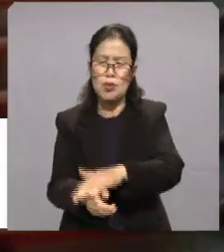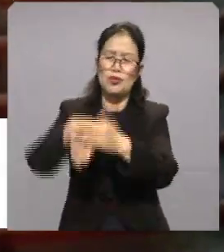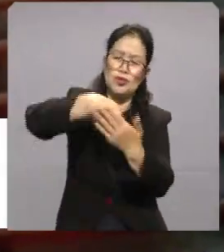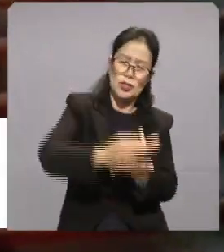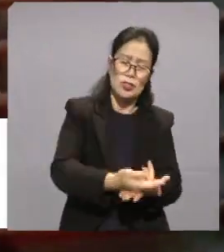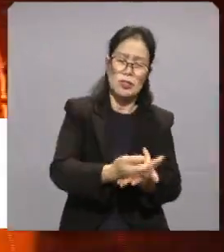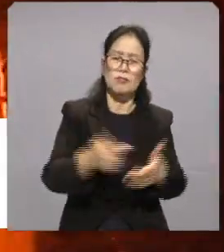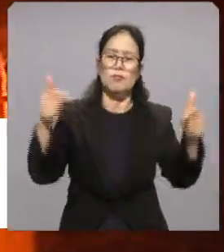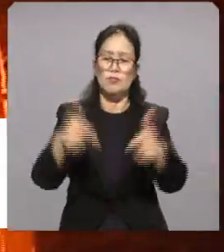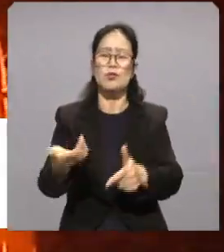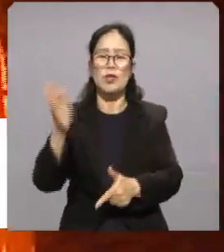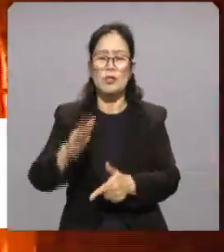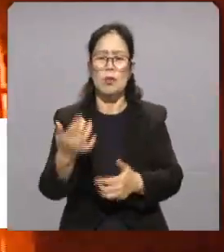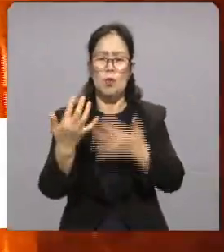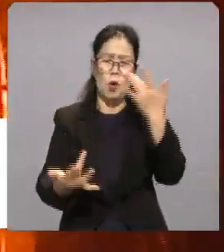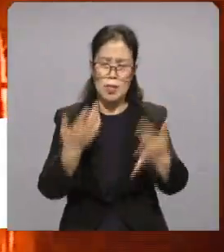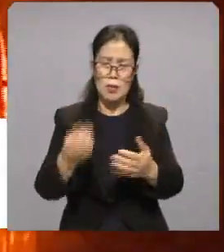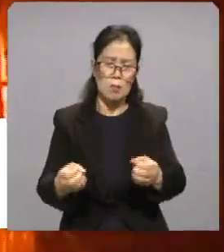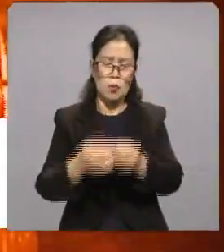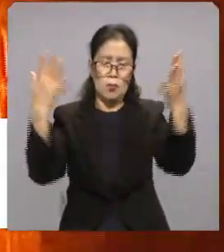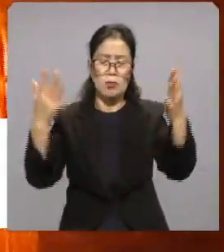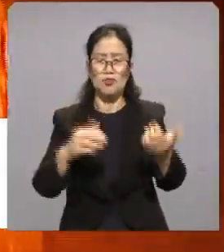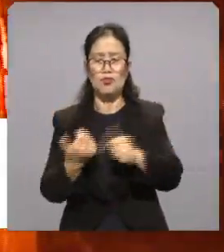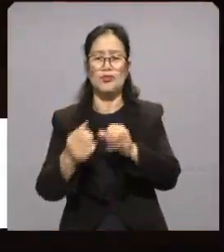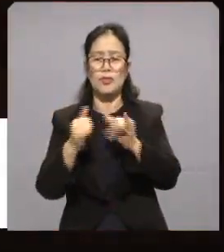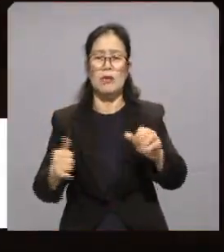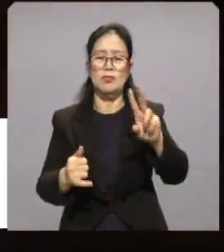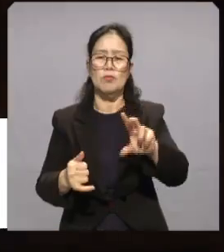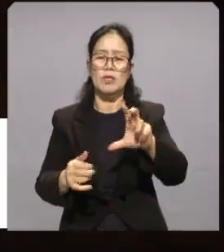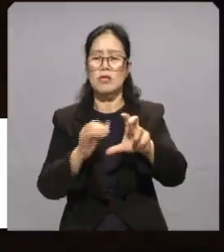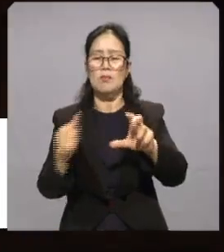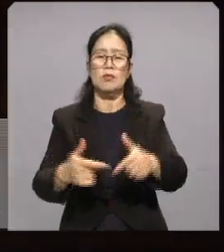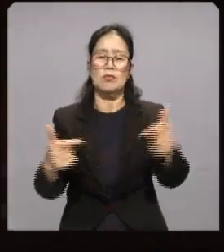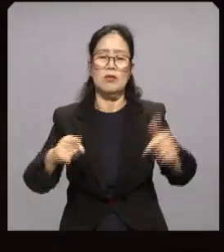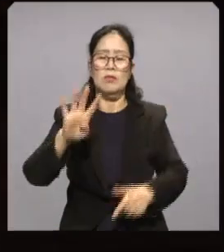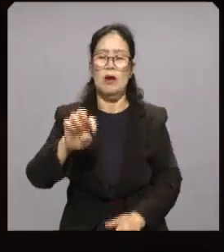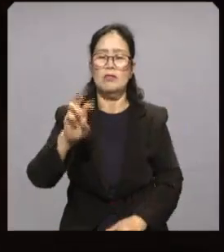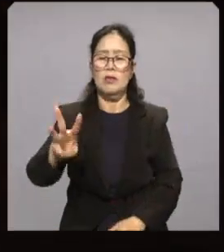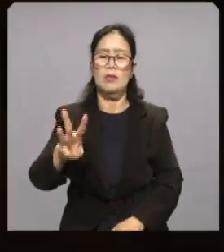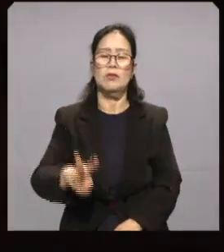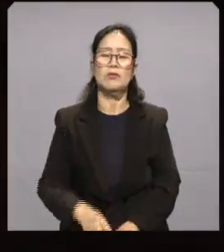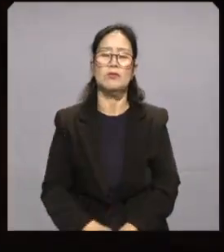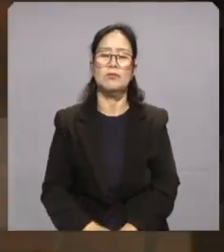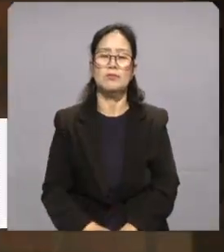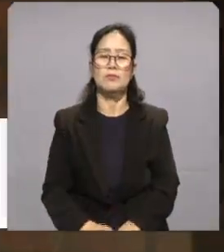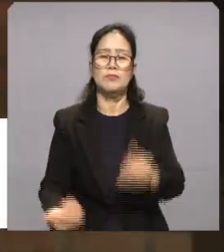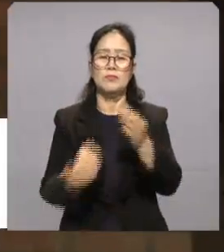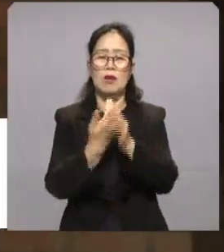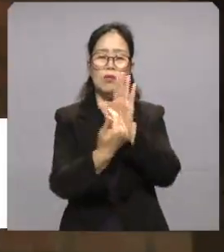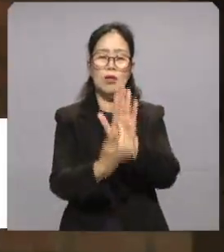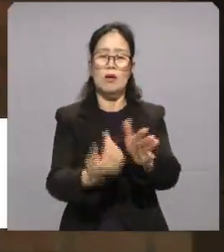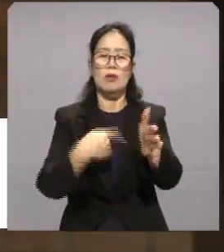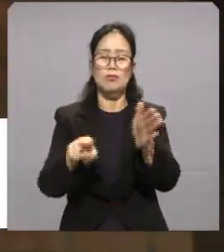지난해보다 감소했지만 화재 폭발 때문에 죽은 사람은 25명 증가한 43명입니다. 사고 예방을